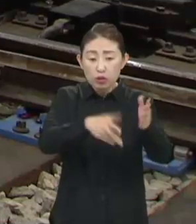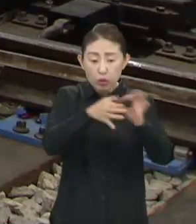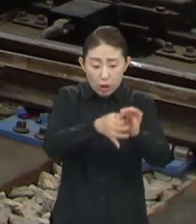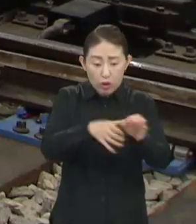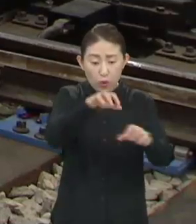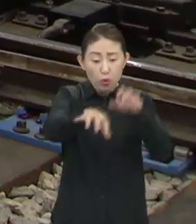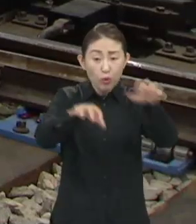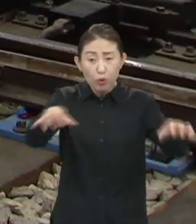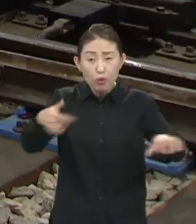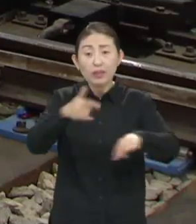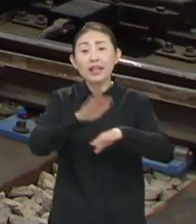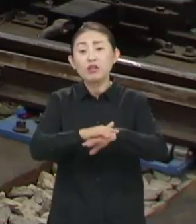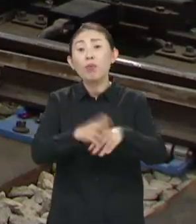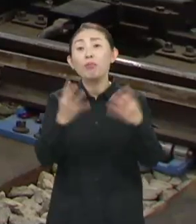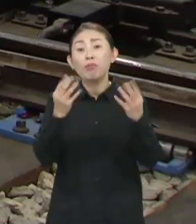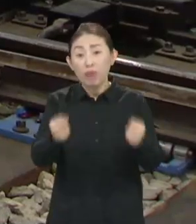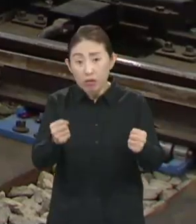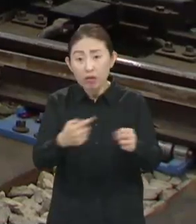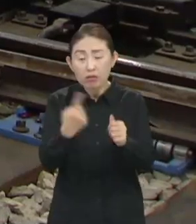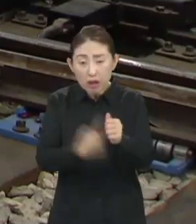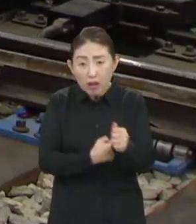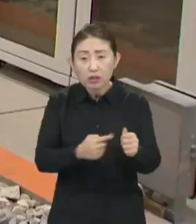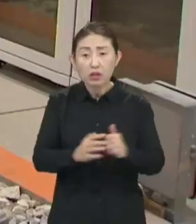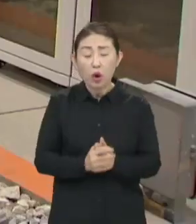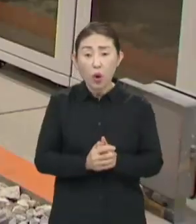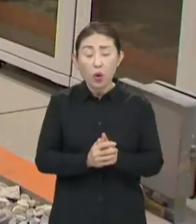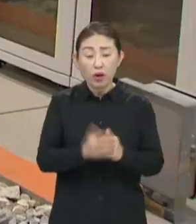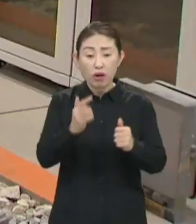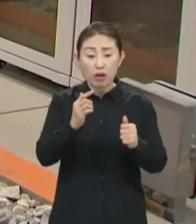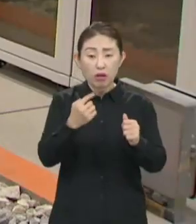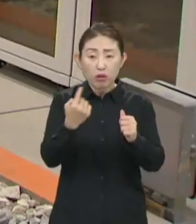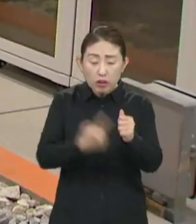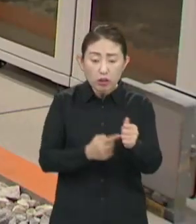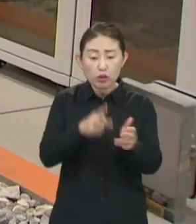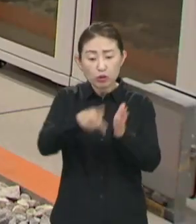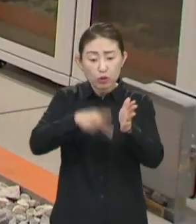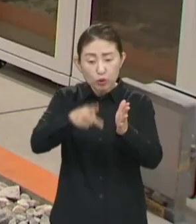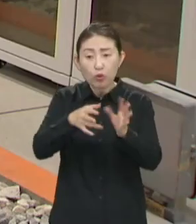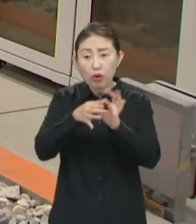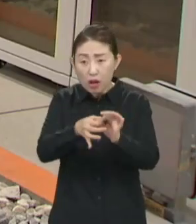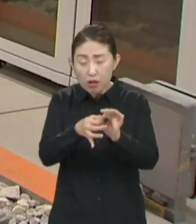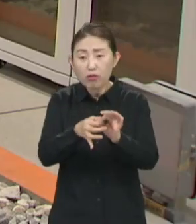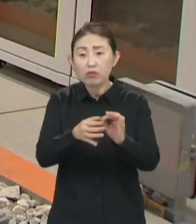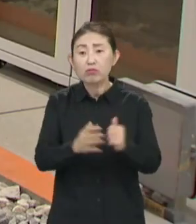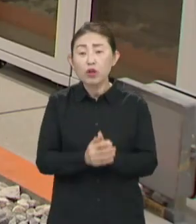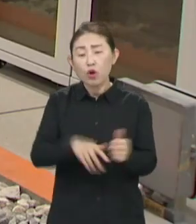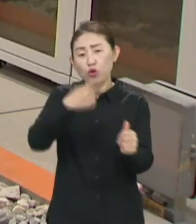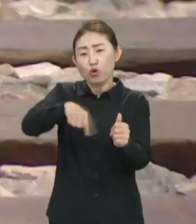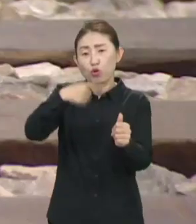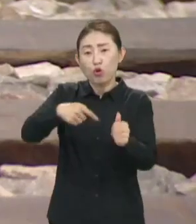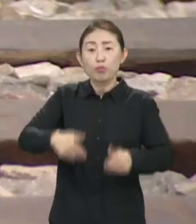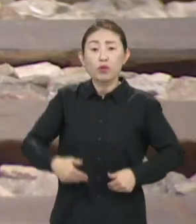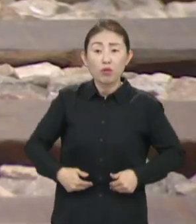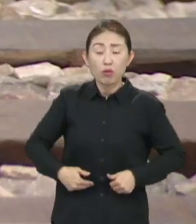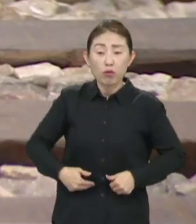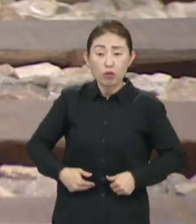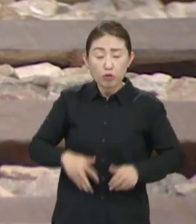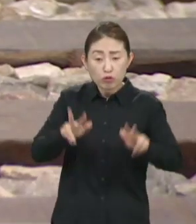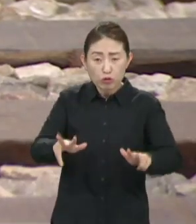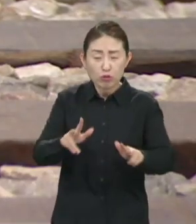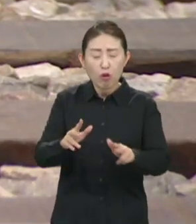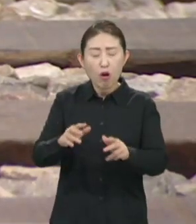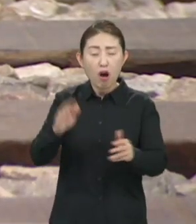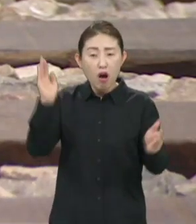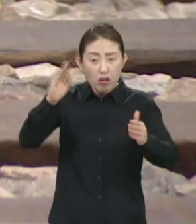철도시설공단으로 대표되는 철도기관과 관련 기업들이 대전시의 철도산업 생태계를 조성하면서 철도학부는 갈수록 진화하고